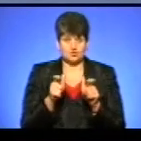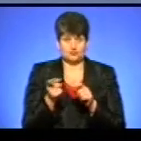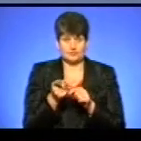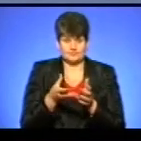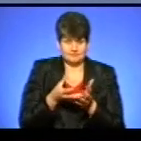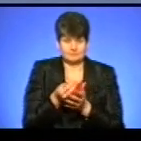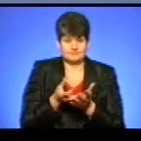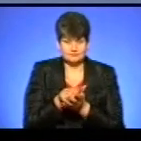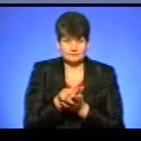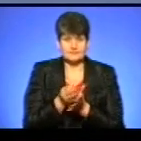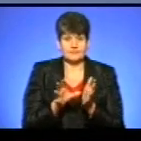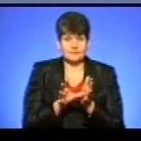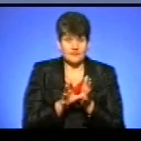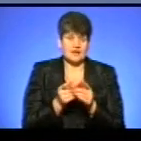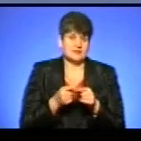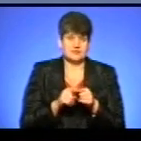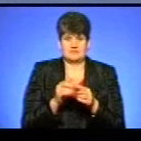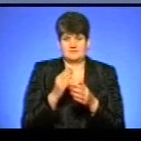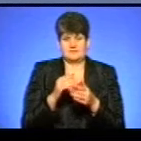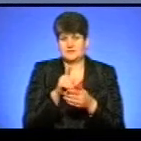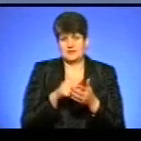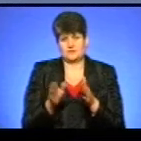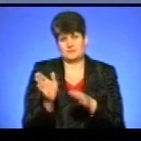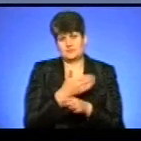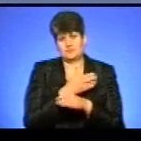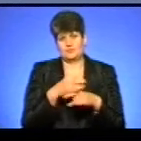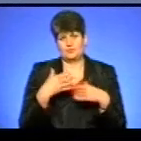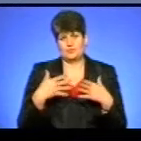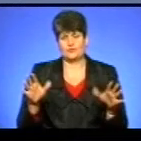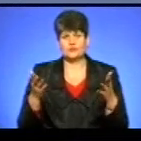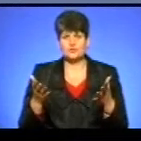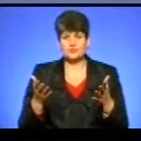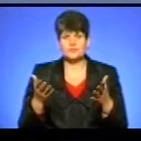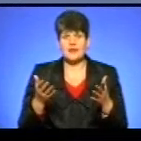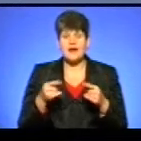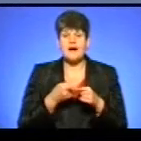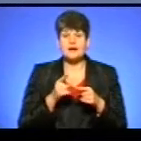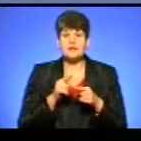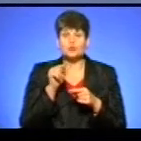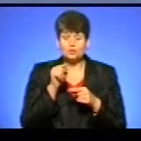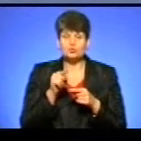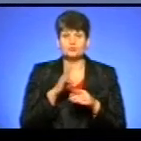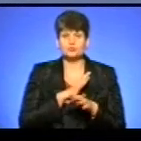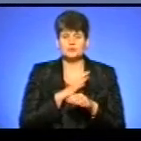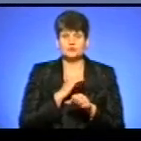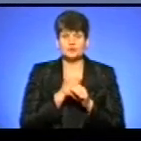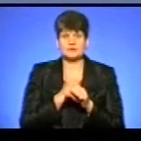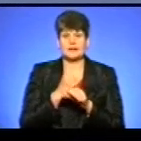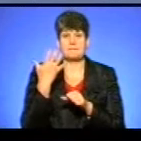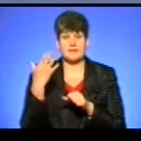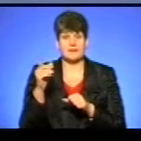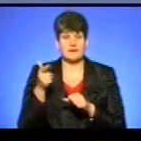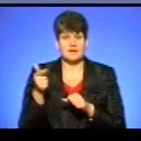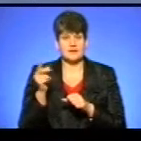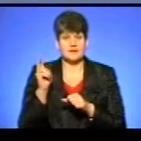на електронний проїзд, це питання було б знівельоване, тому що ми забрали б готівку повністю. А оце найвище, тому встановлено тариф на рівні 5 гривень тролейбус